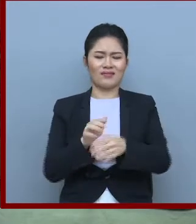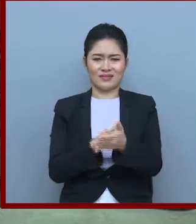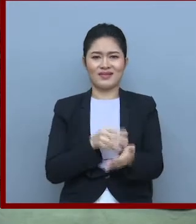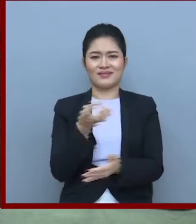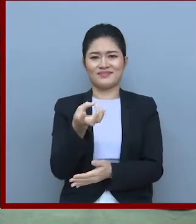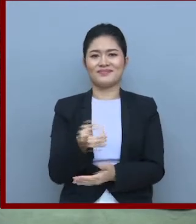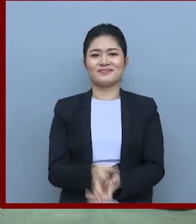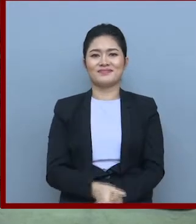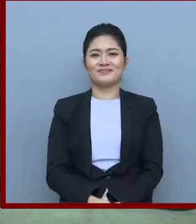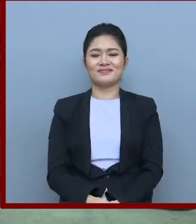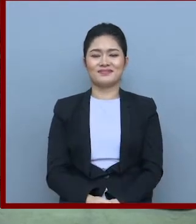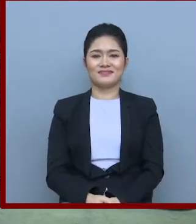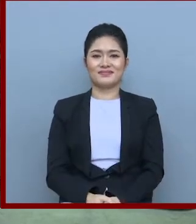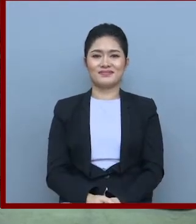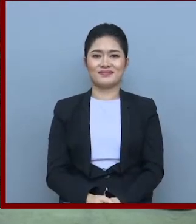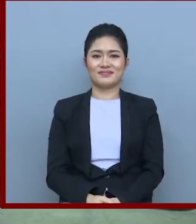ครับ